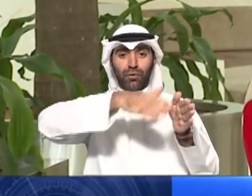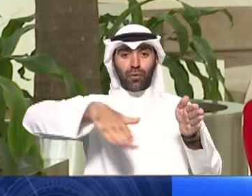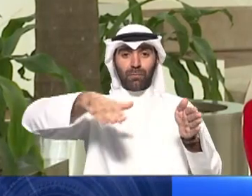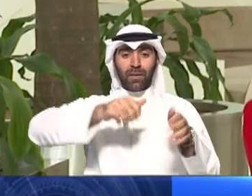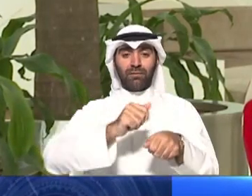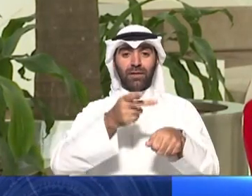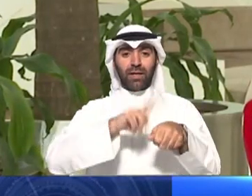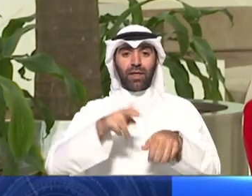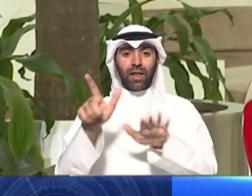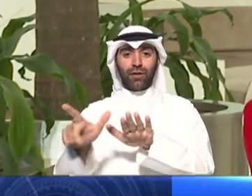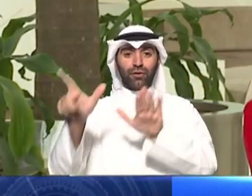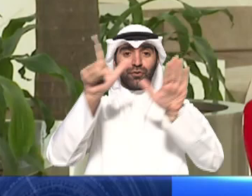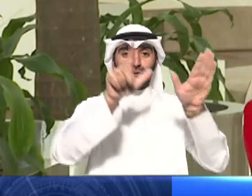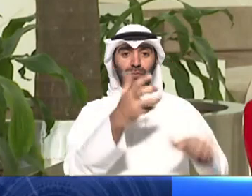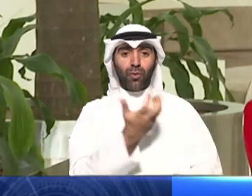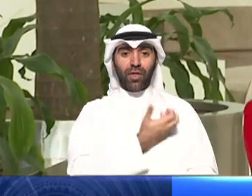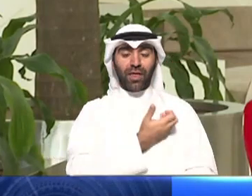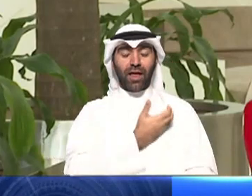القادم